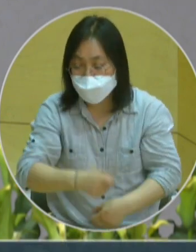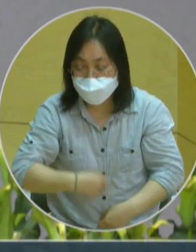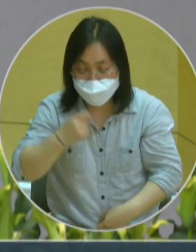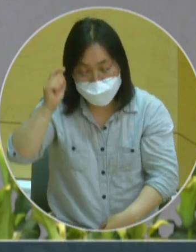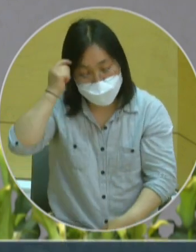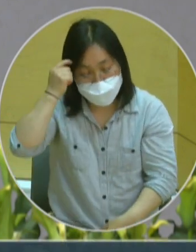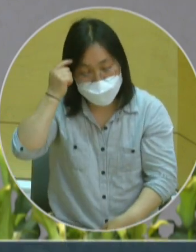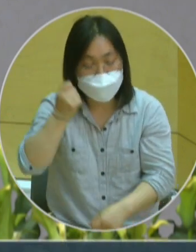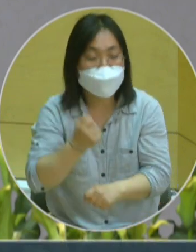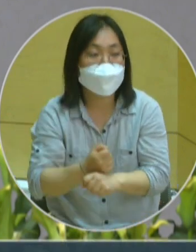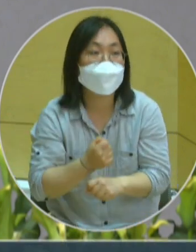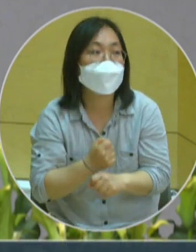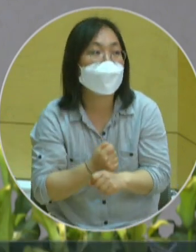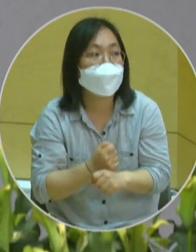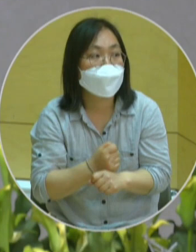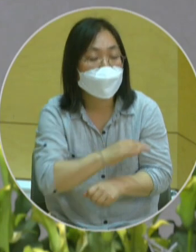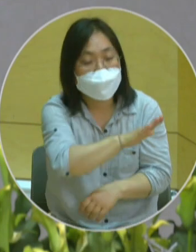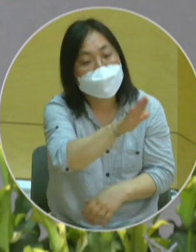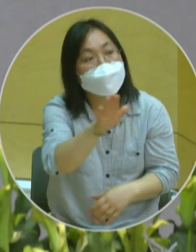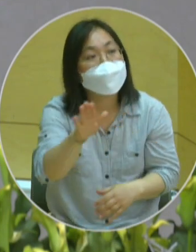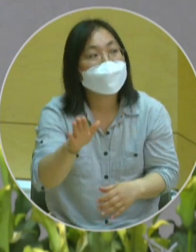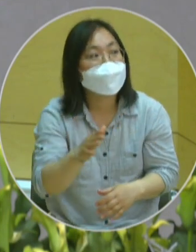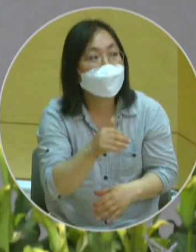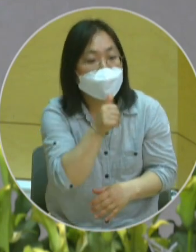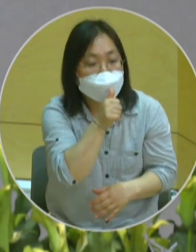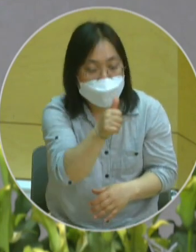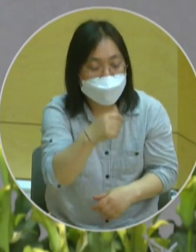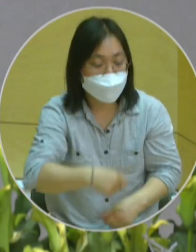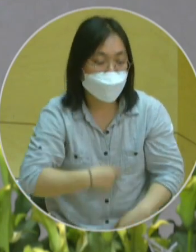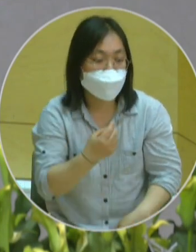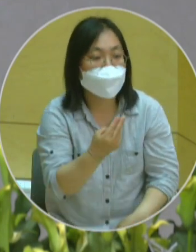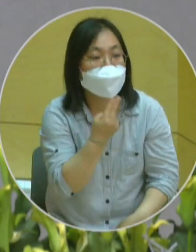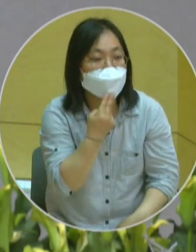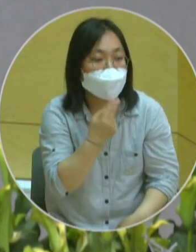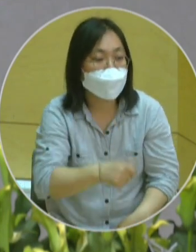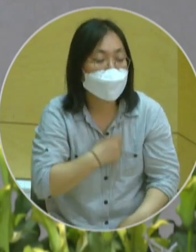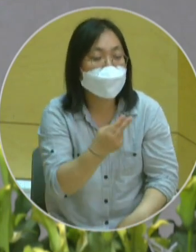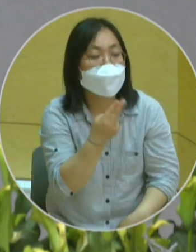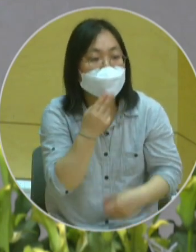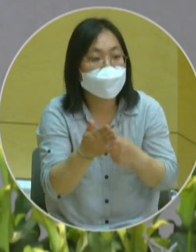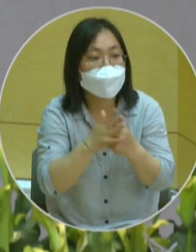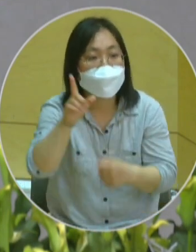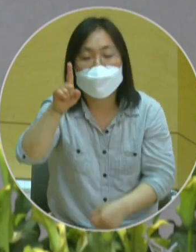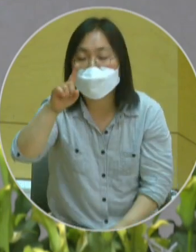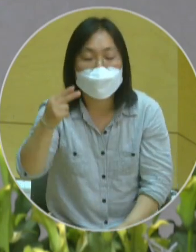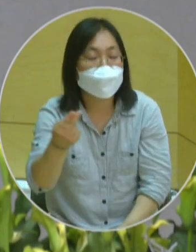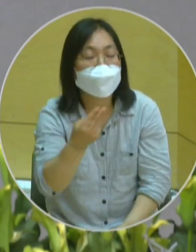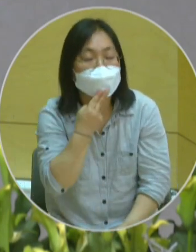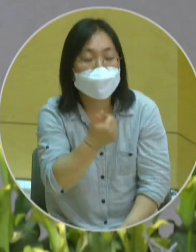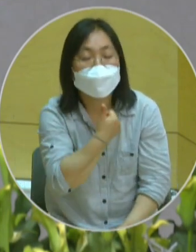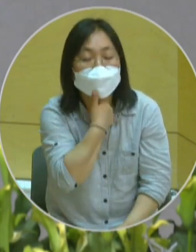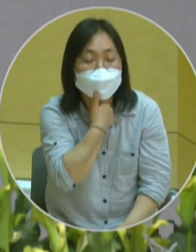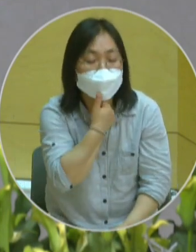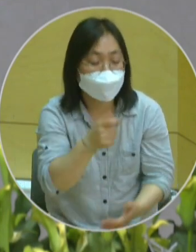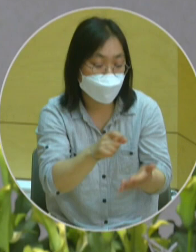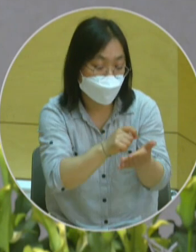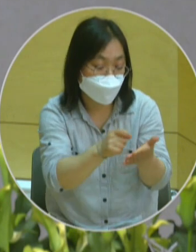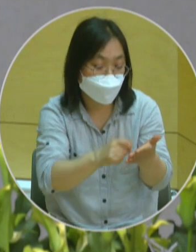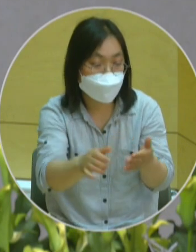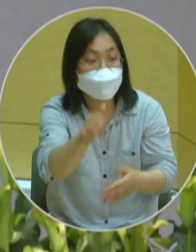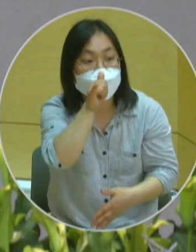여기시고. 여러분 절대 의인은 없습니다. 의인은 없나니 하나도 없다고 로마서에 말씀하고 있어요. 절대 의인은